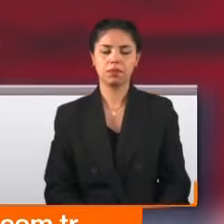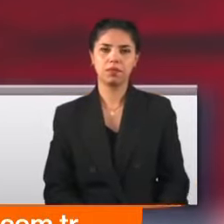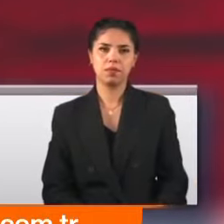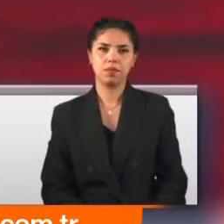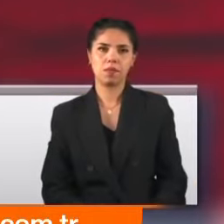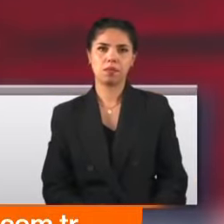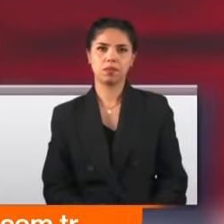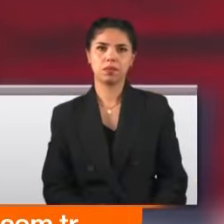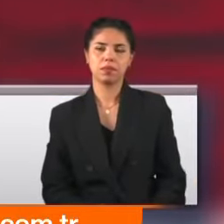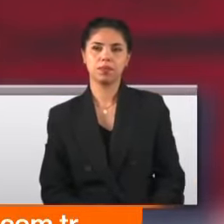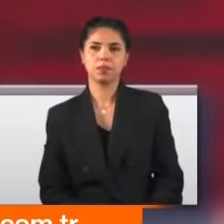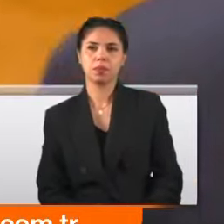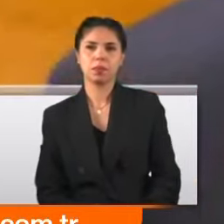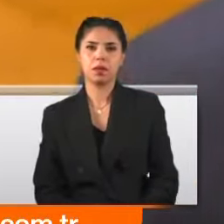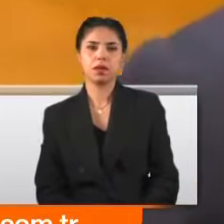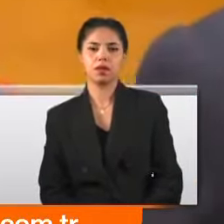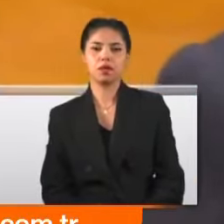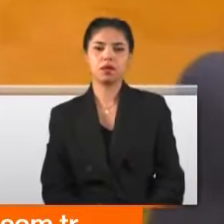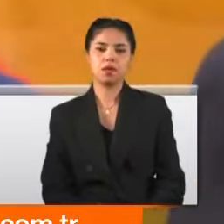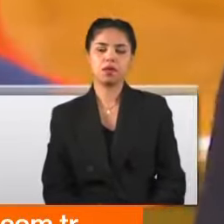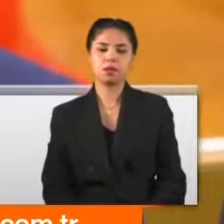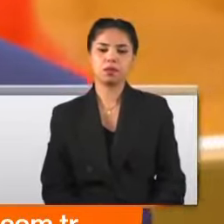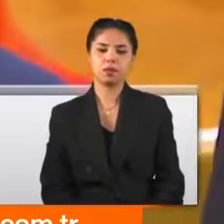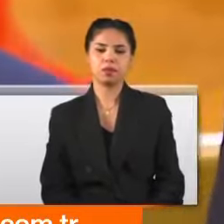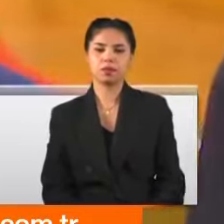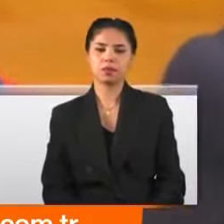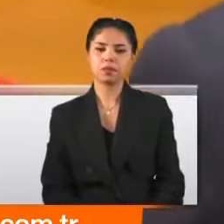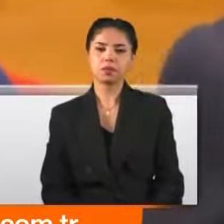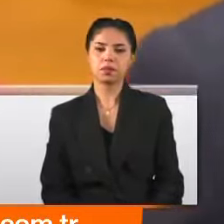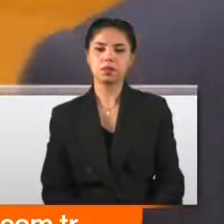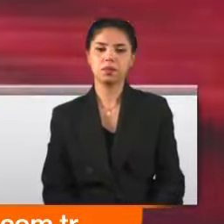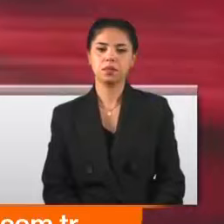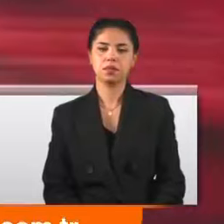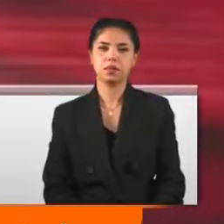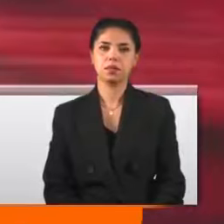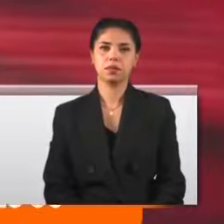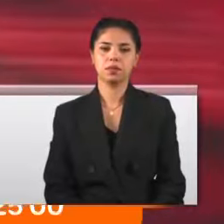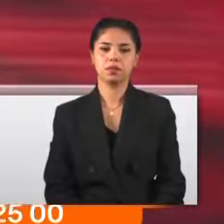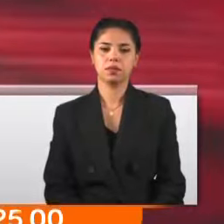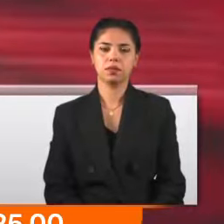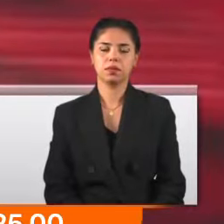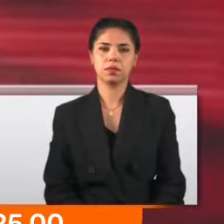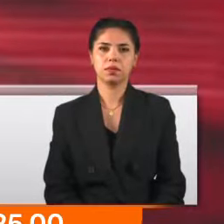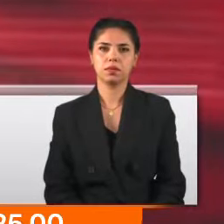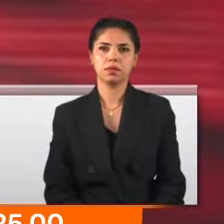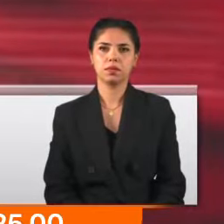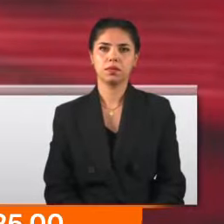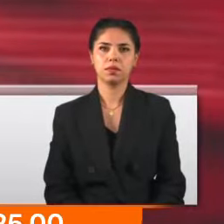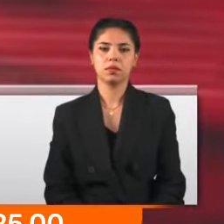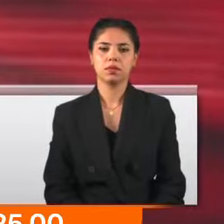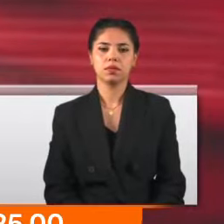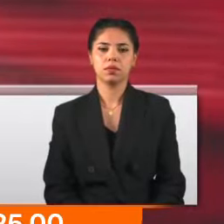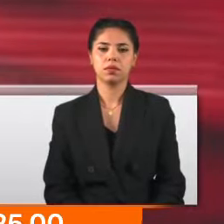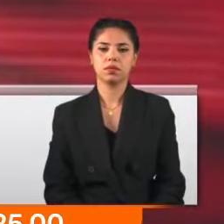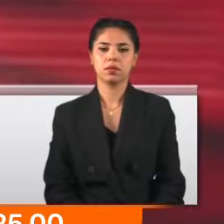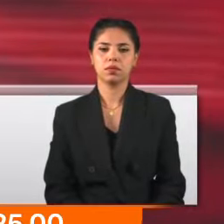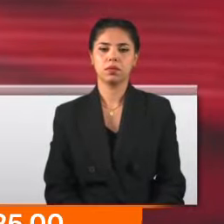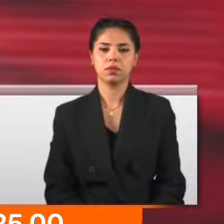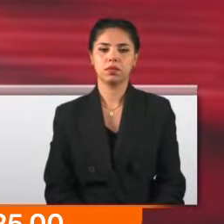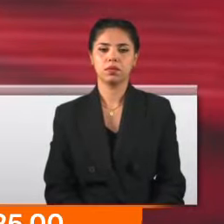bana aday ol diyen sen değil miydin? Özgür Bey de dahil miydi bunu söyledi? Efendim herkes dahil. İlla sen Cumhurbaşkanı aday ol diyen